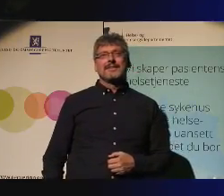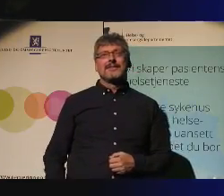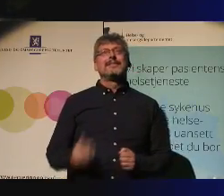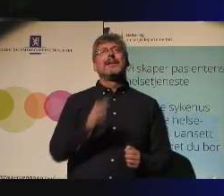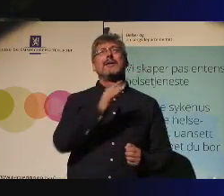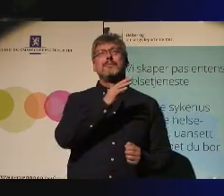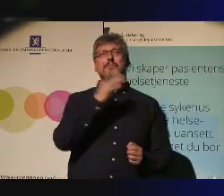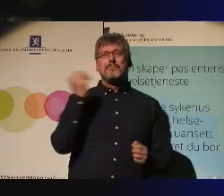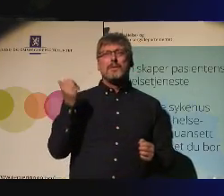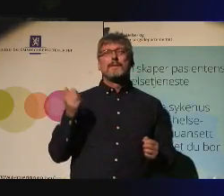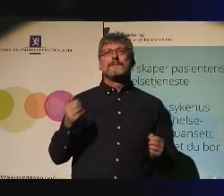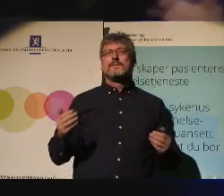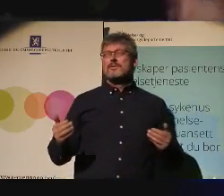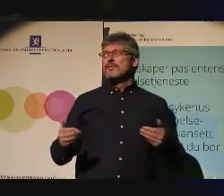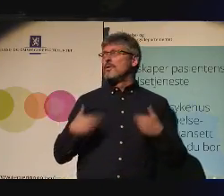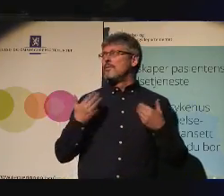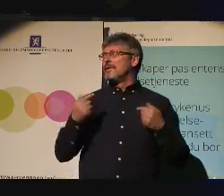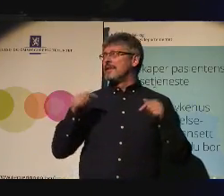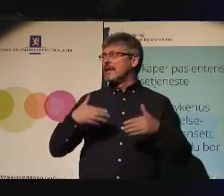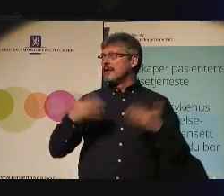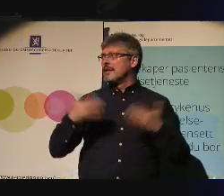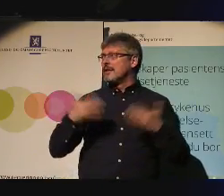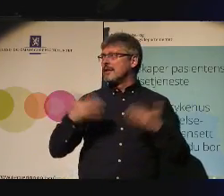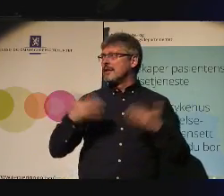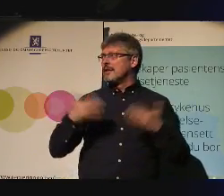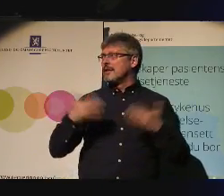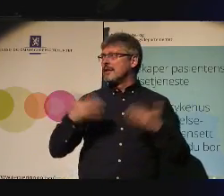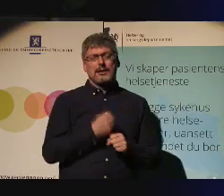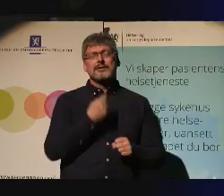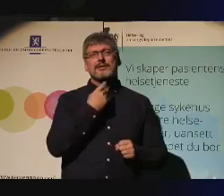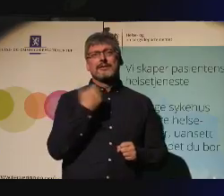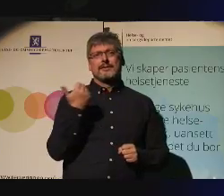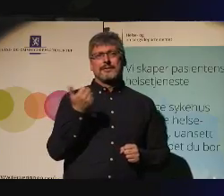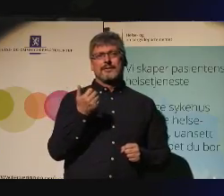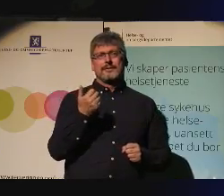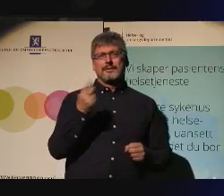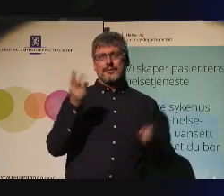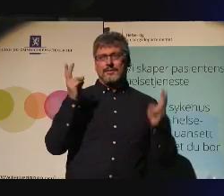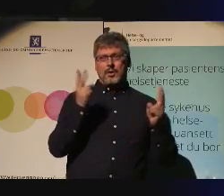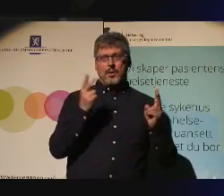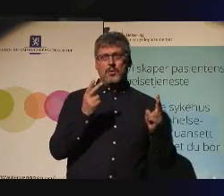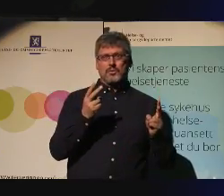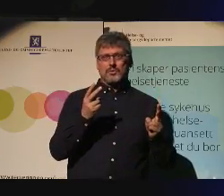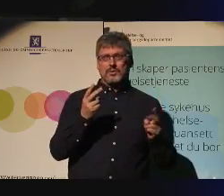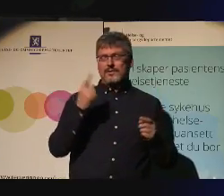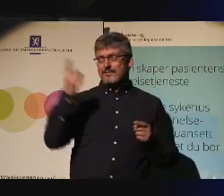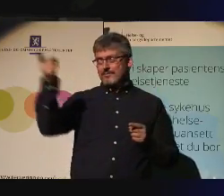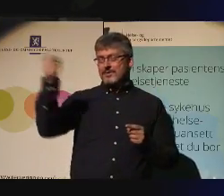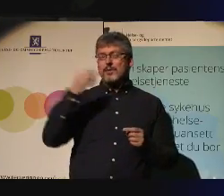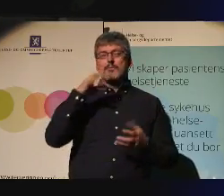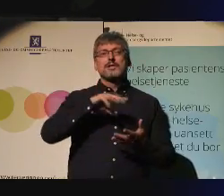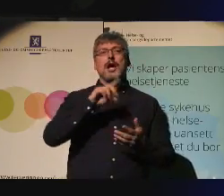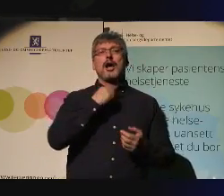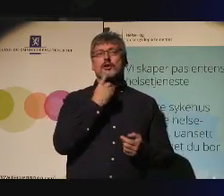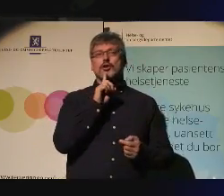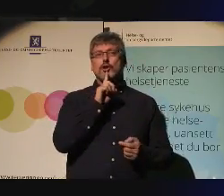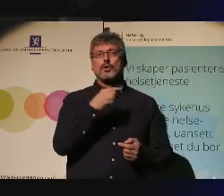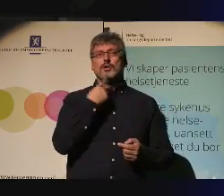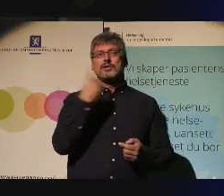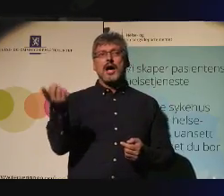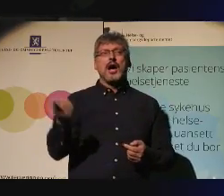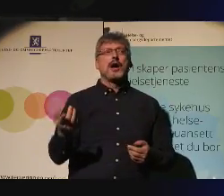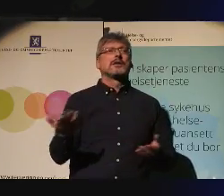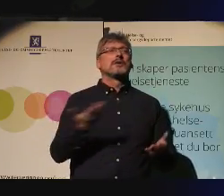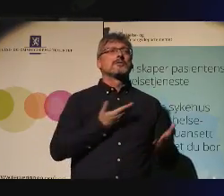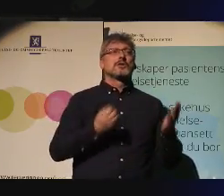oppleve morgenen i dag. Og det er virkelig sant, det som vi også har hørt statsråden si. Det skjer så mye